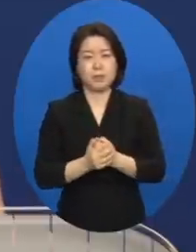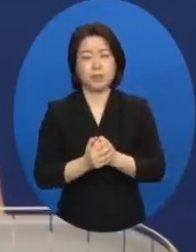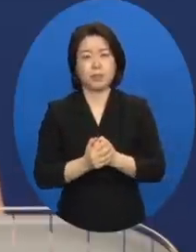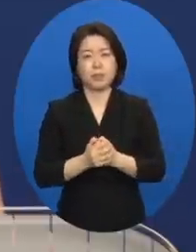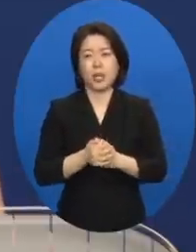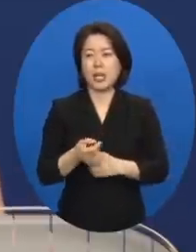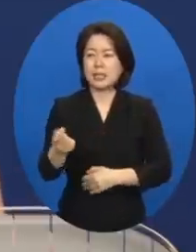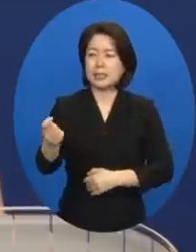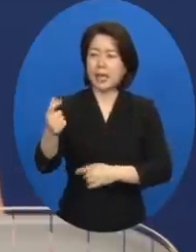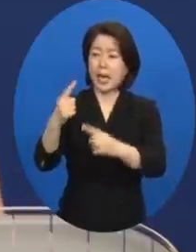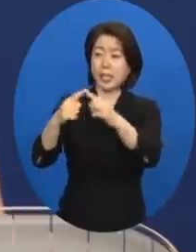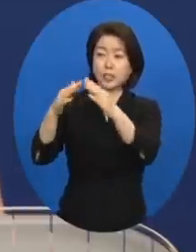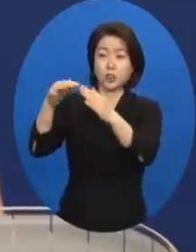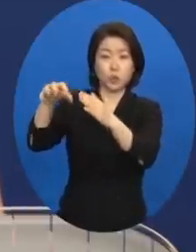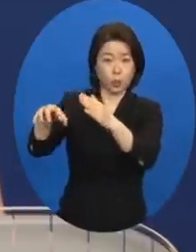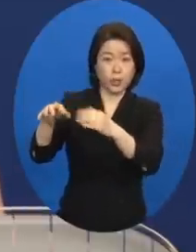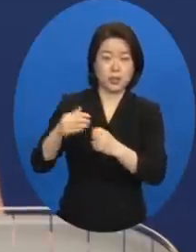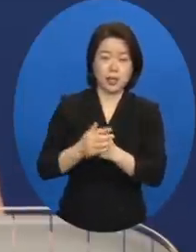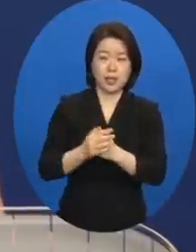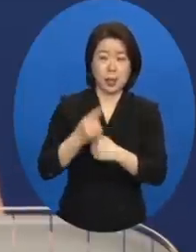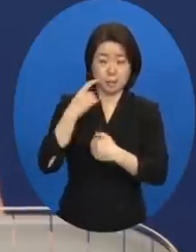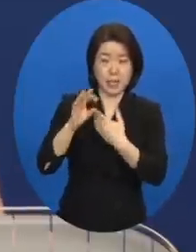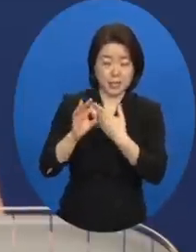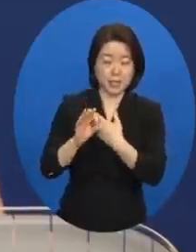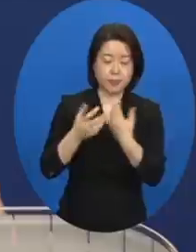작은 교회에서 만약에